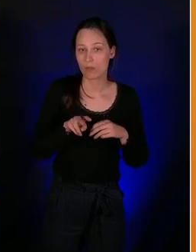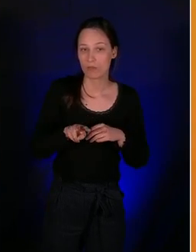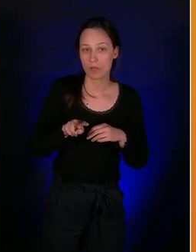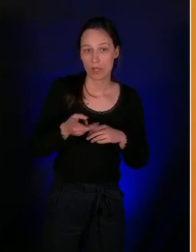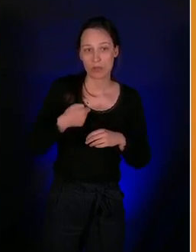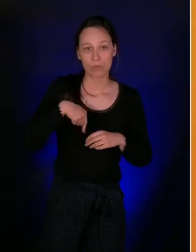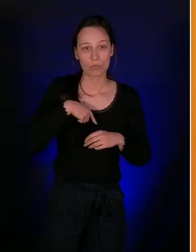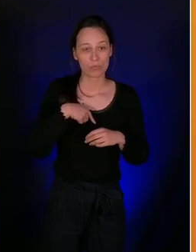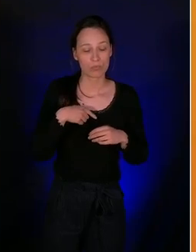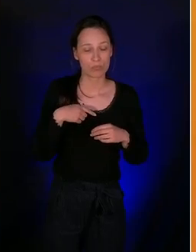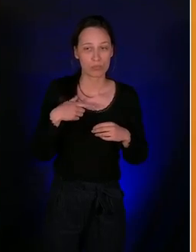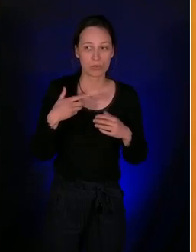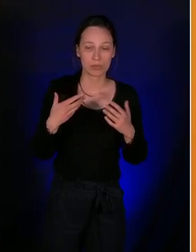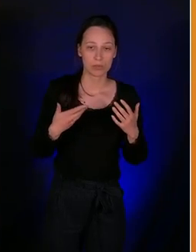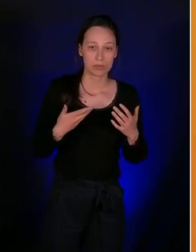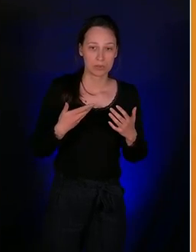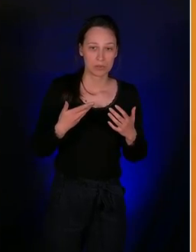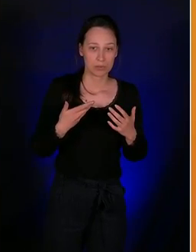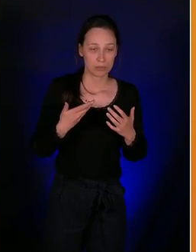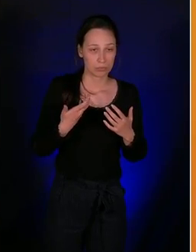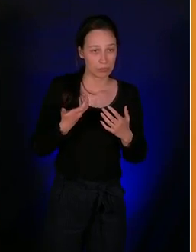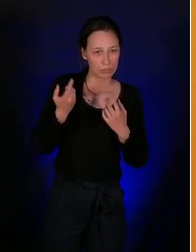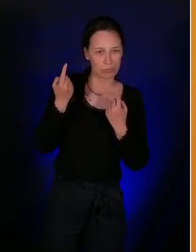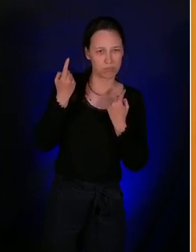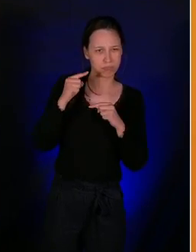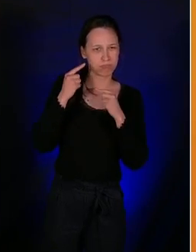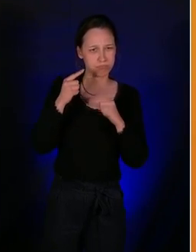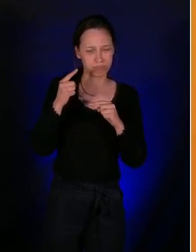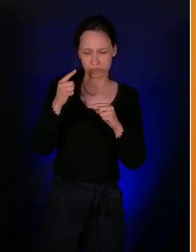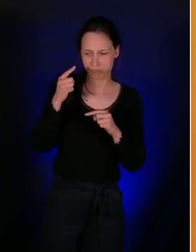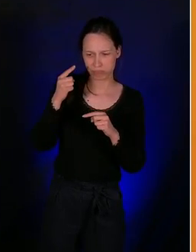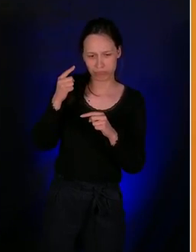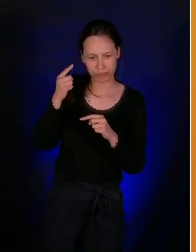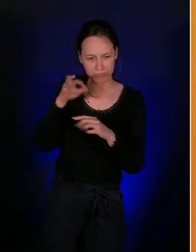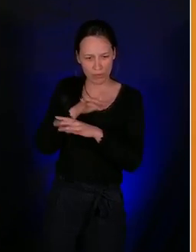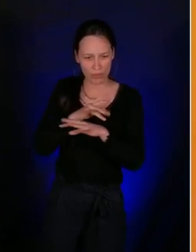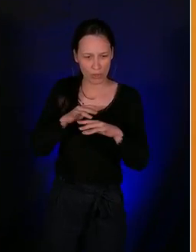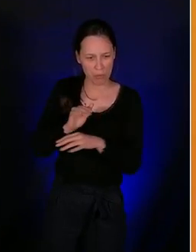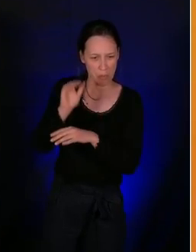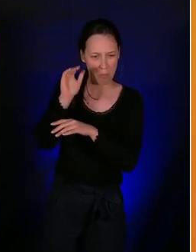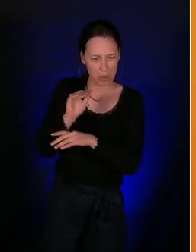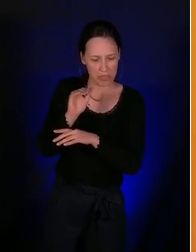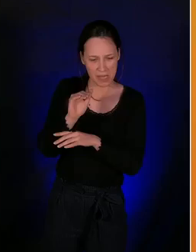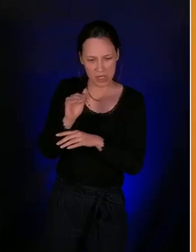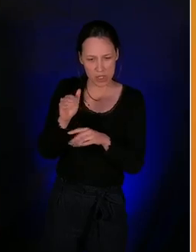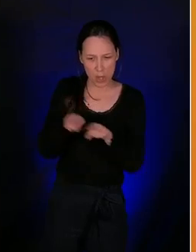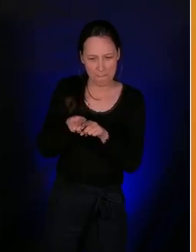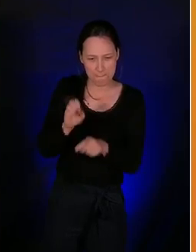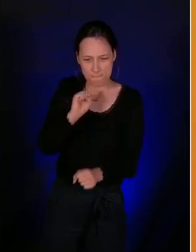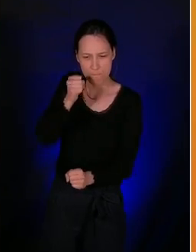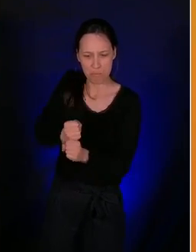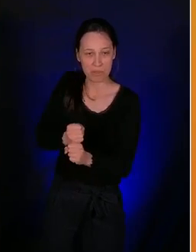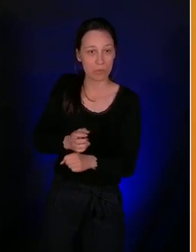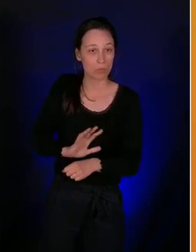pas une défense de l'environnement punitive. On n'oppose pas le développement